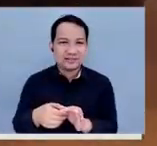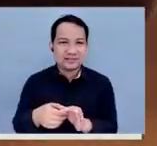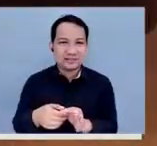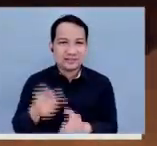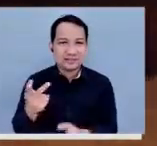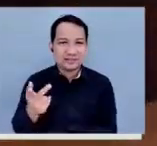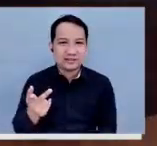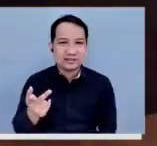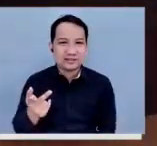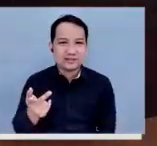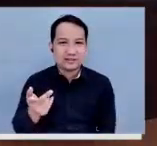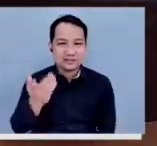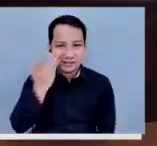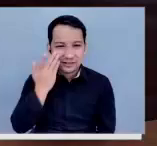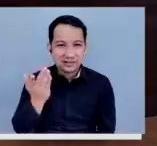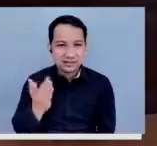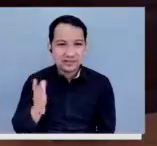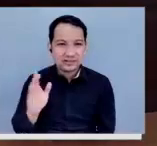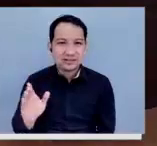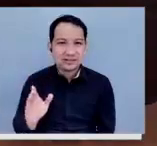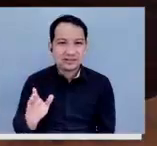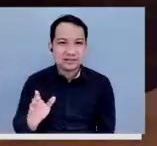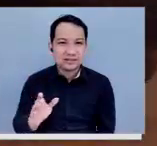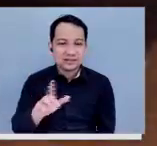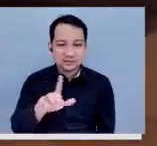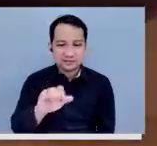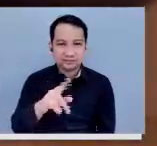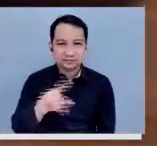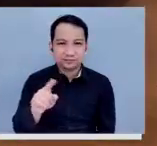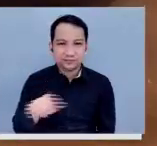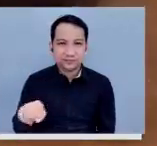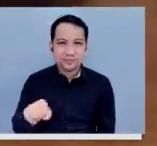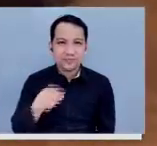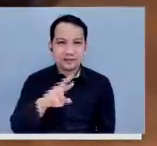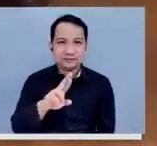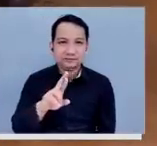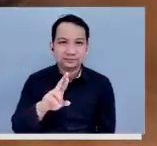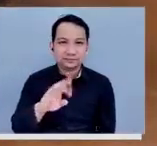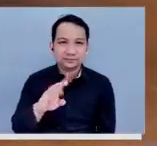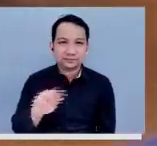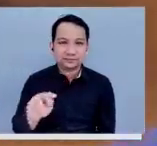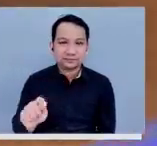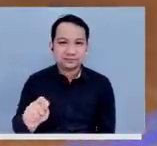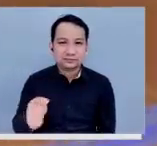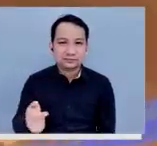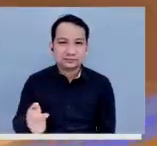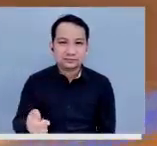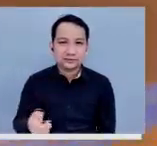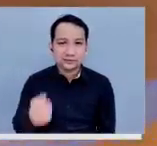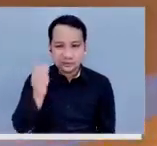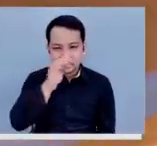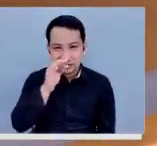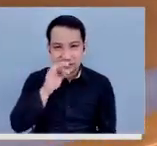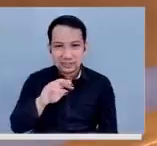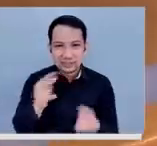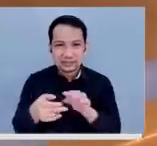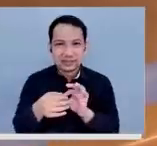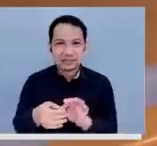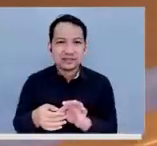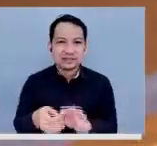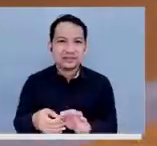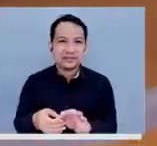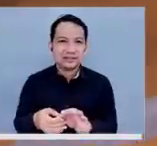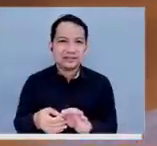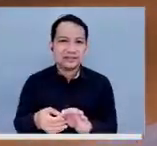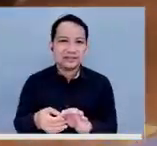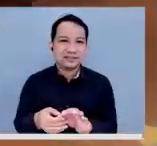yung parang lapas bachoy style na ramen. Wow! Yeah. Filipino twist siya. Yes, nakagalit kayo, wala kayong binigay